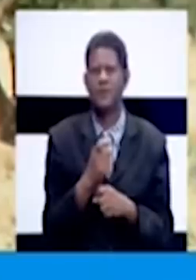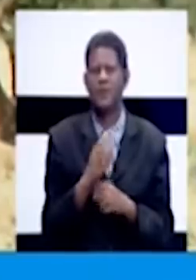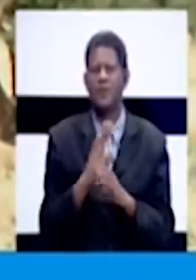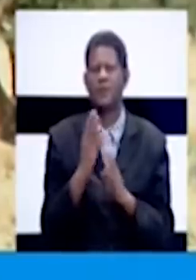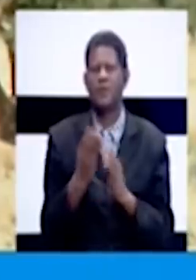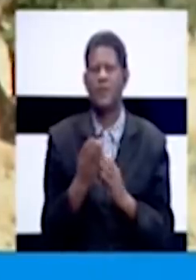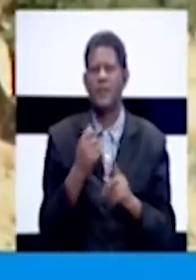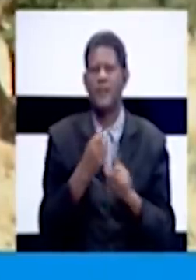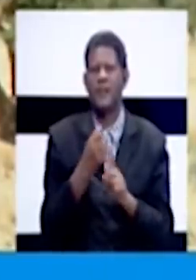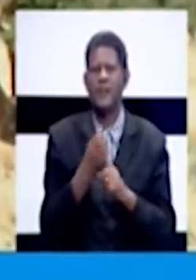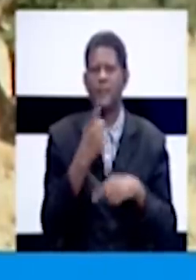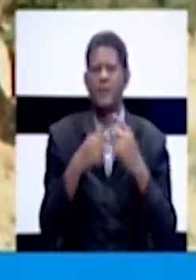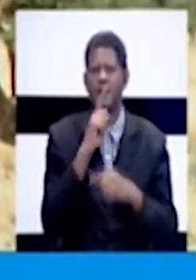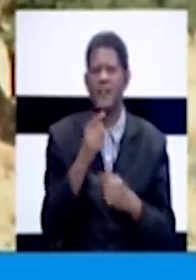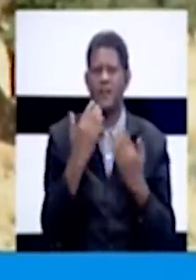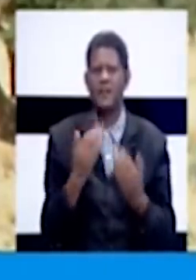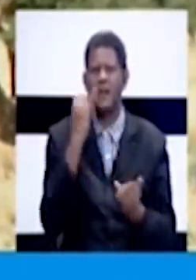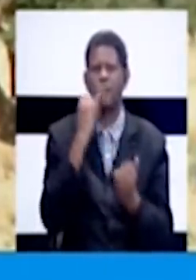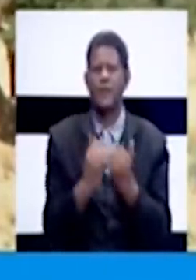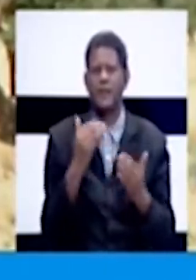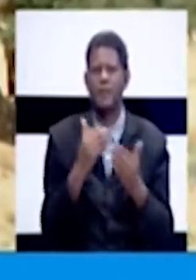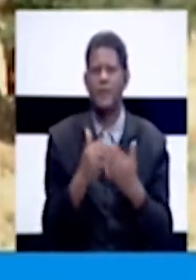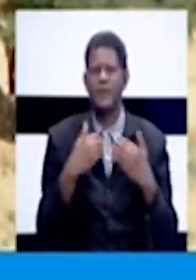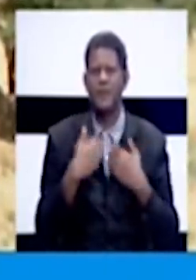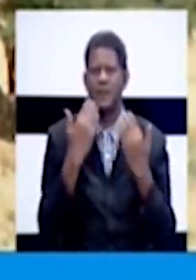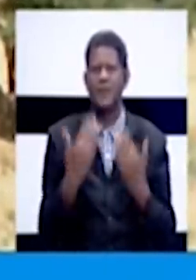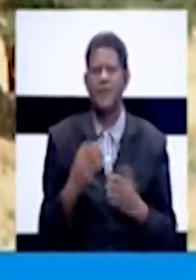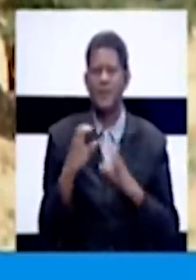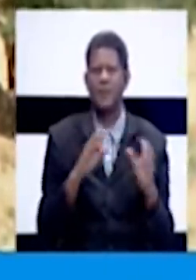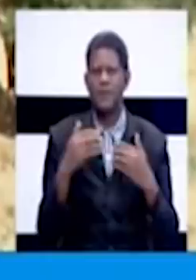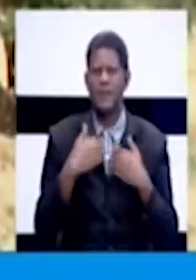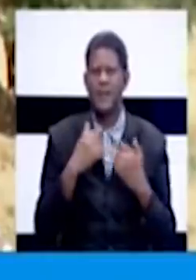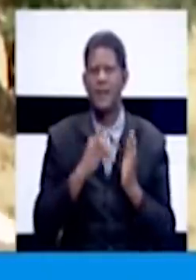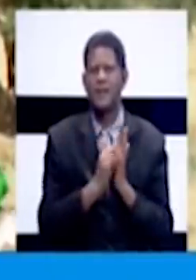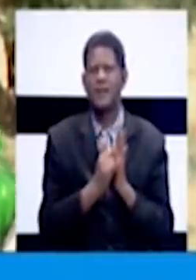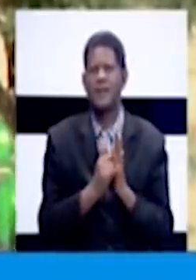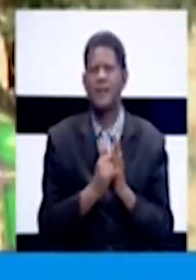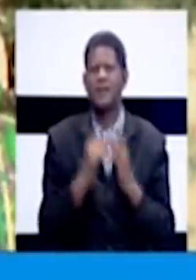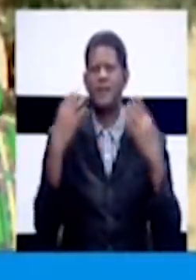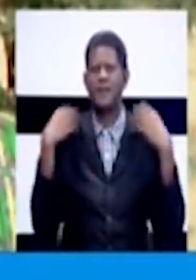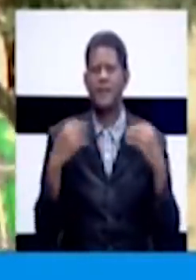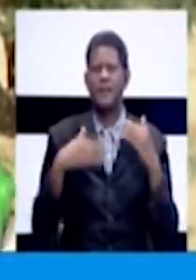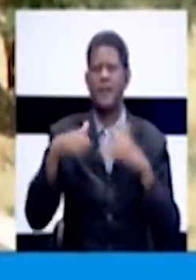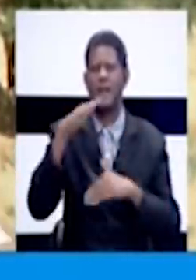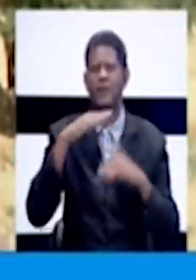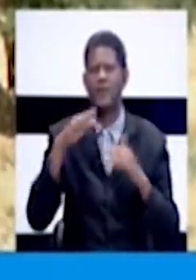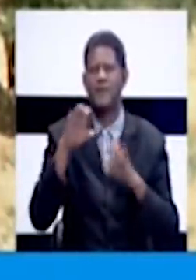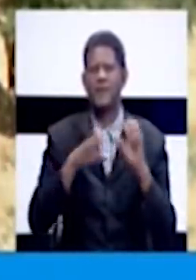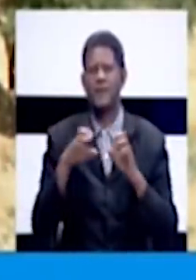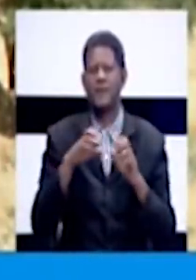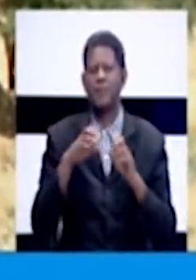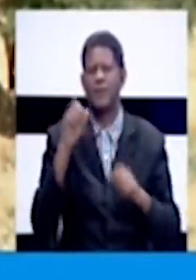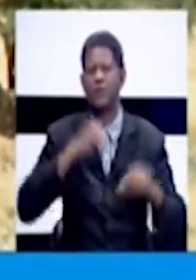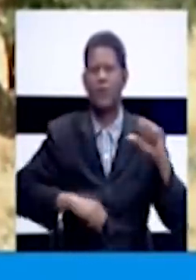ኩነታት እንዳተቃለስና መፅና ኢና ሕጂ ግን ናይ መጨረሻ በፂሑ ኣሎ ኣብዚና ሕጂ ንገብሮ ዘለና ድማ ብድሕንነትናን ልዕለውነትናን ዝግበር ዘሎ